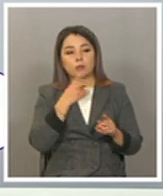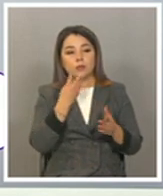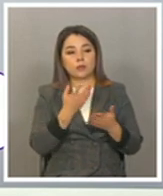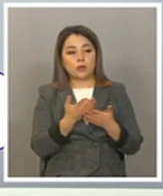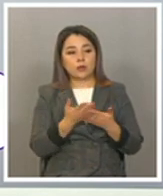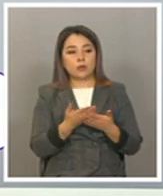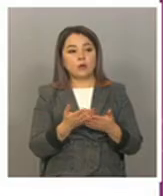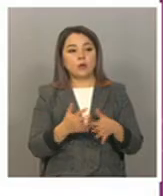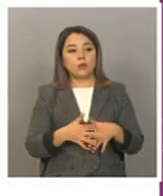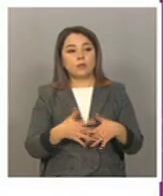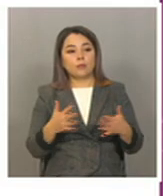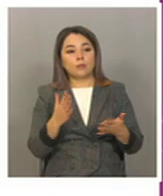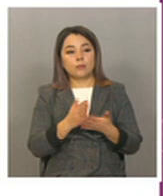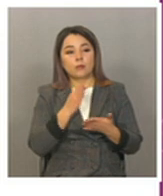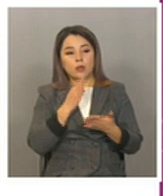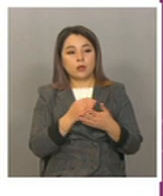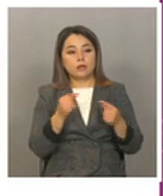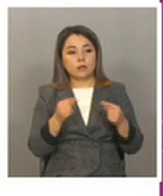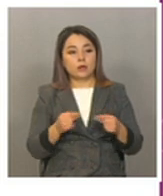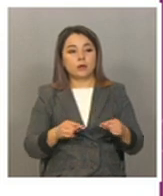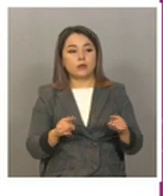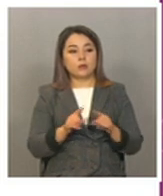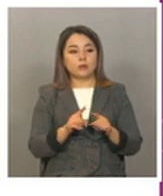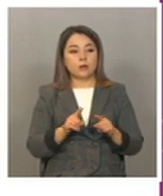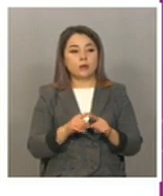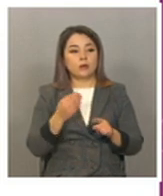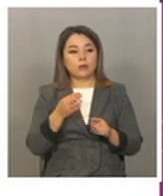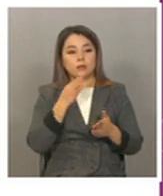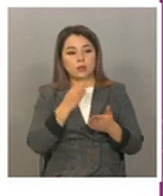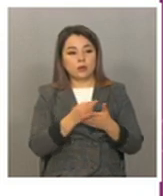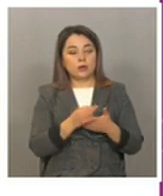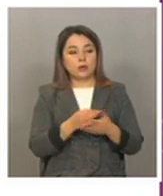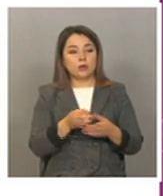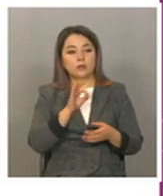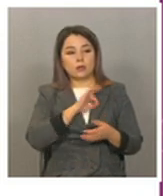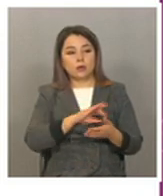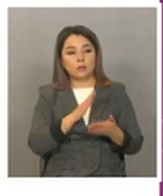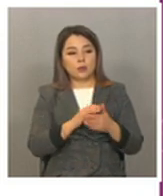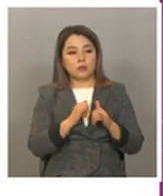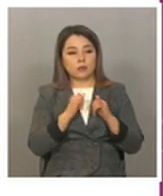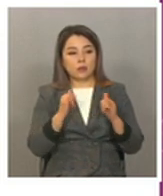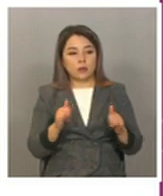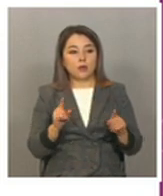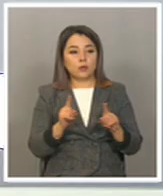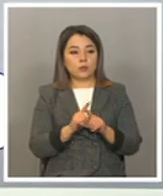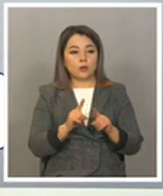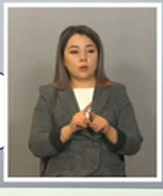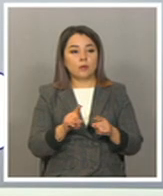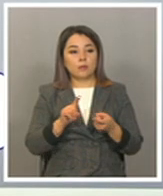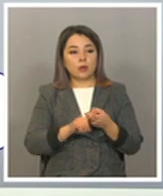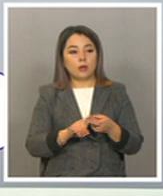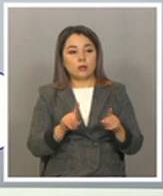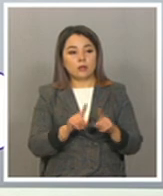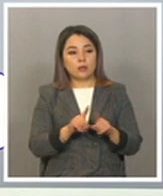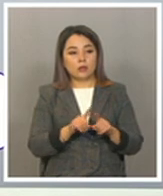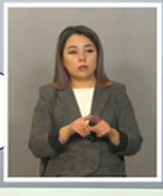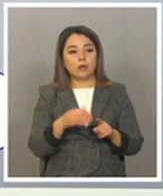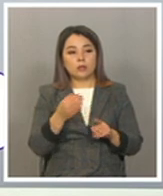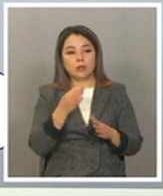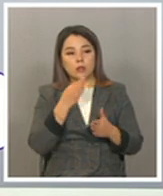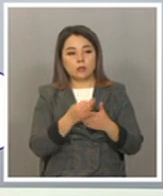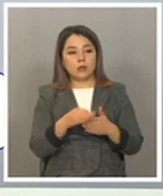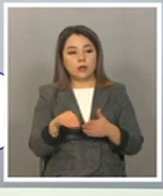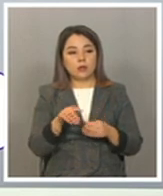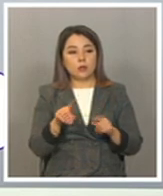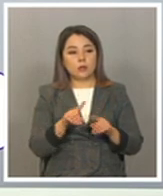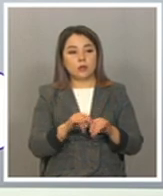қаншалықты көп болса, соған сәйкес қарашірік мөлшері артады. Қаншалықты өсімдік жамылғысы азайса, соған байланысты қарашірік мөлшері де азая